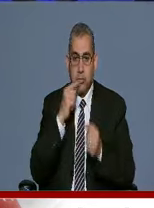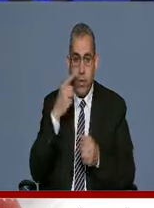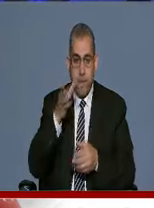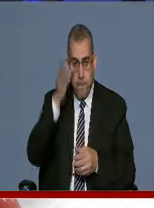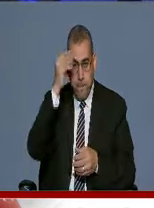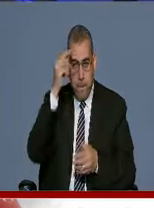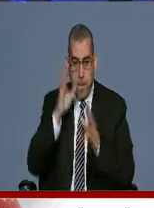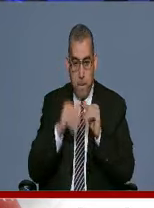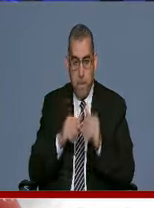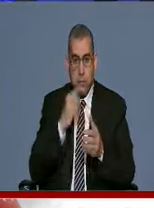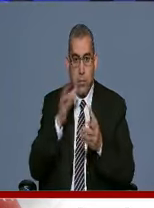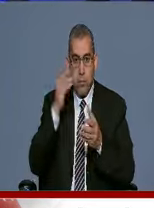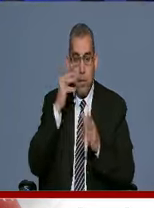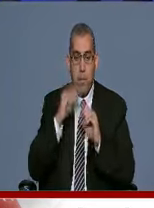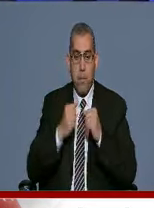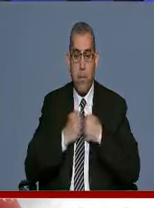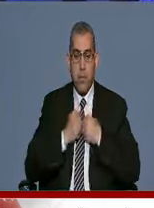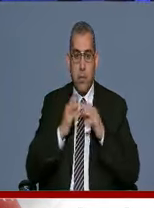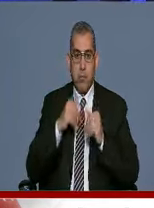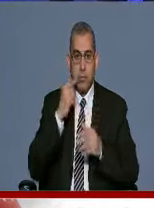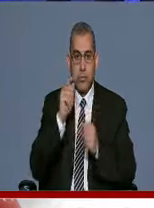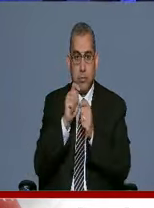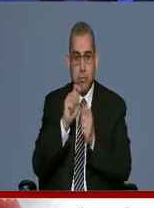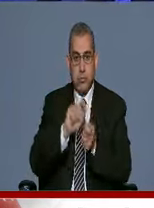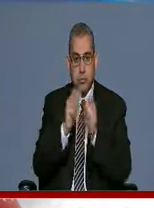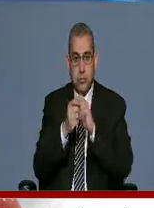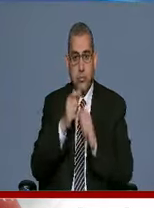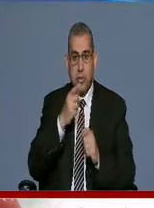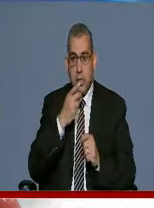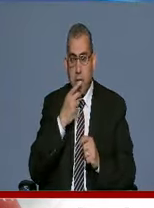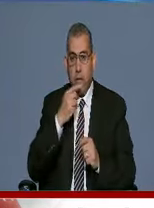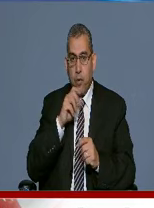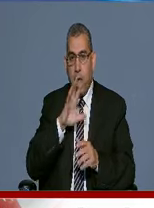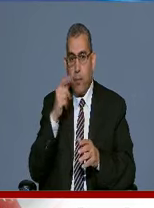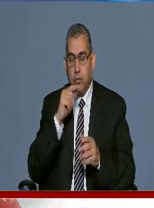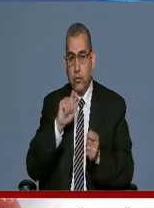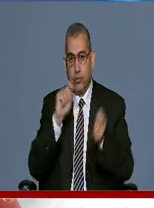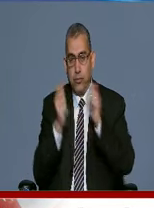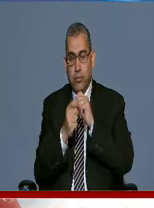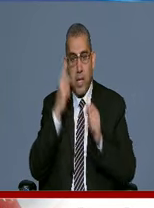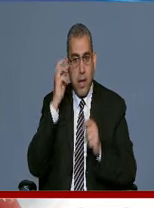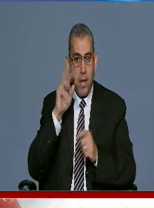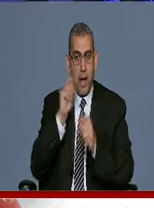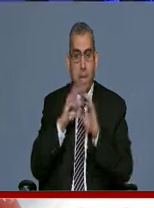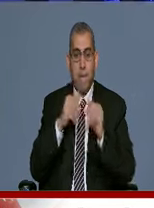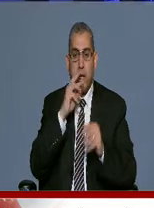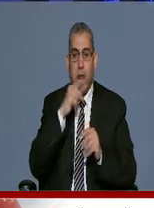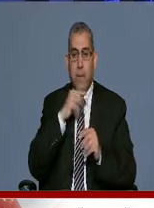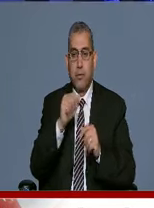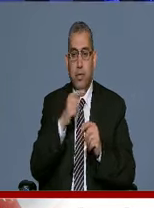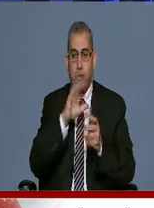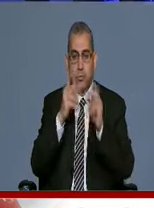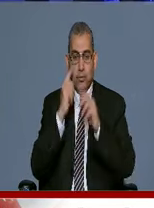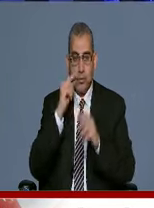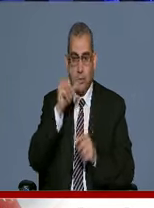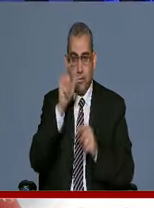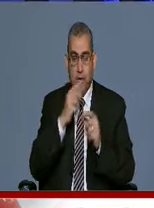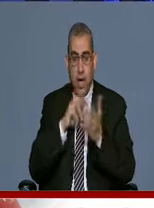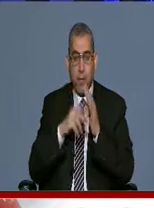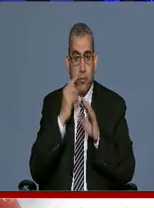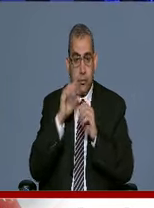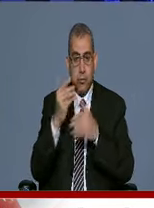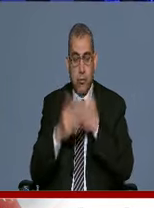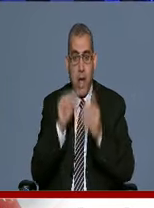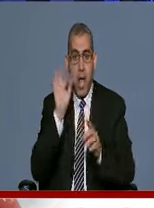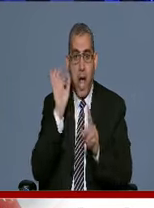المصرية مصادر المعلومات المصرية، وبيتم معالجة اللغة باستخدام خوارزميات الذكاء الاصطناعي لمعالجة اللغة لتنفيذ النموذج. الهدف يا فندم من النموذج